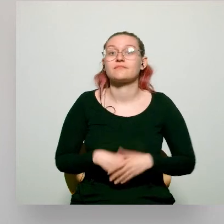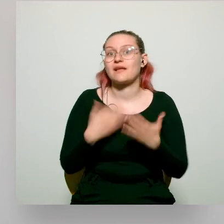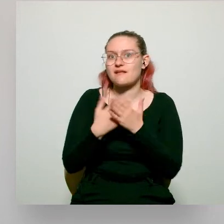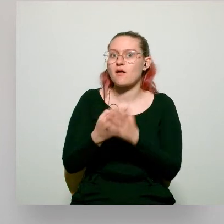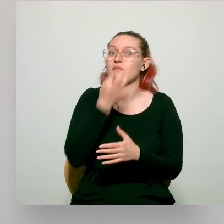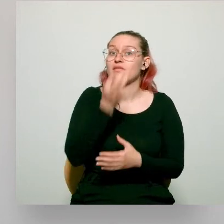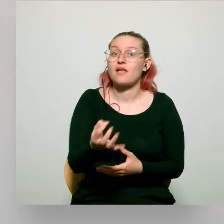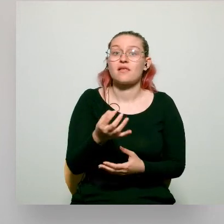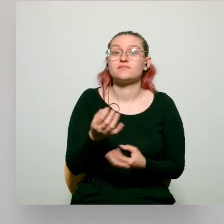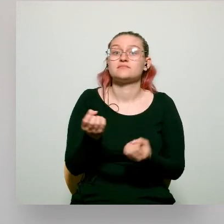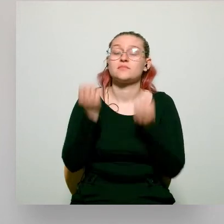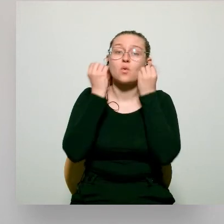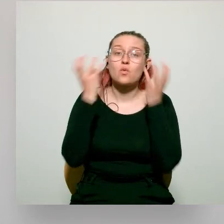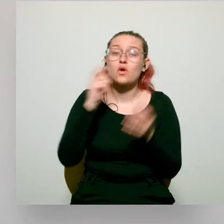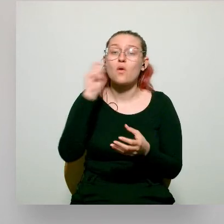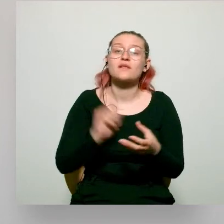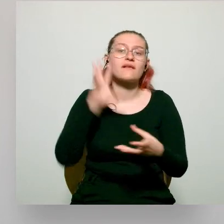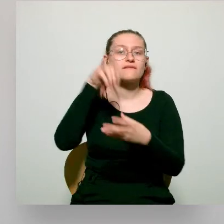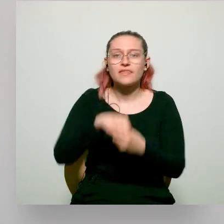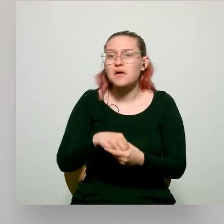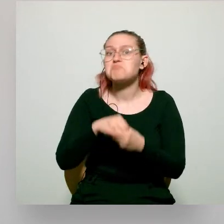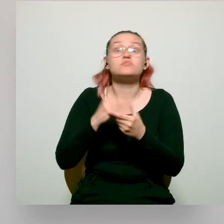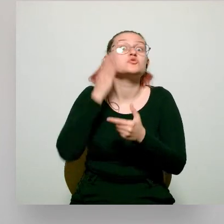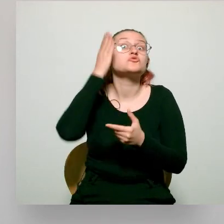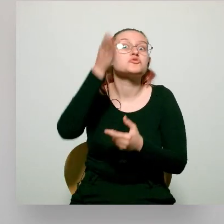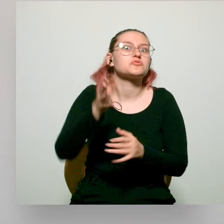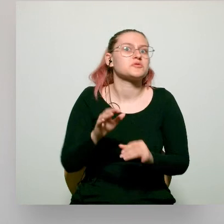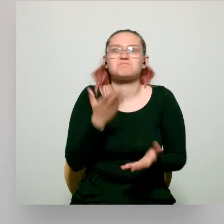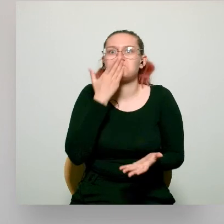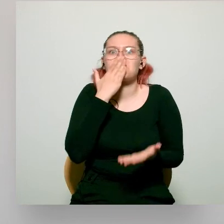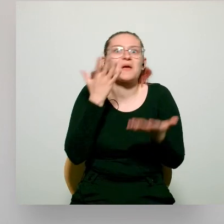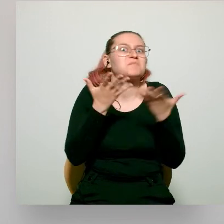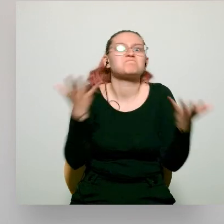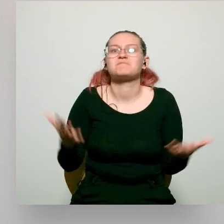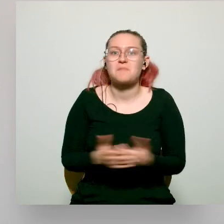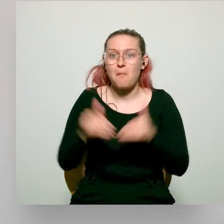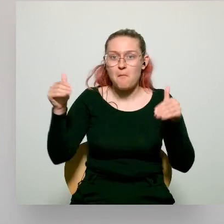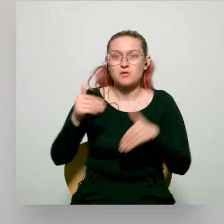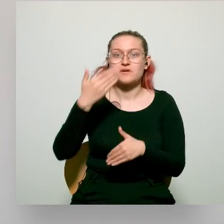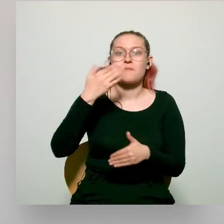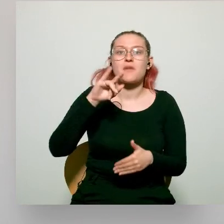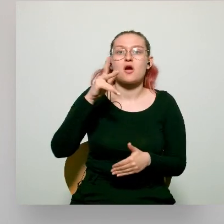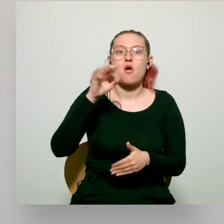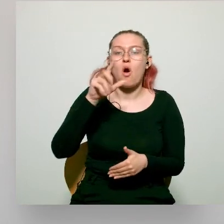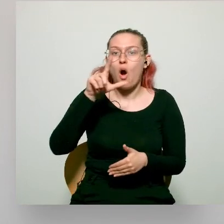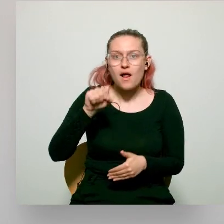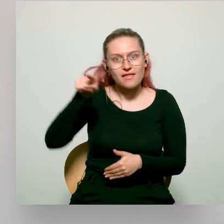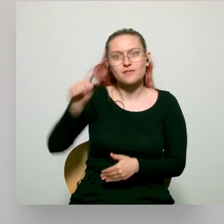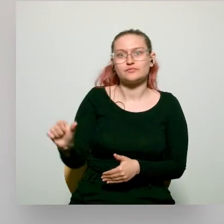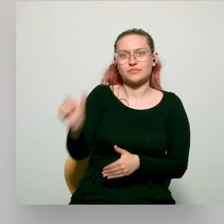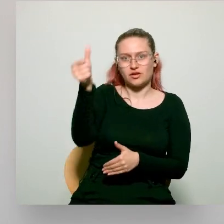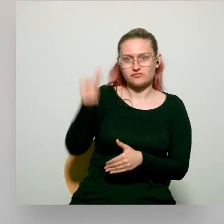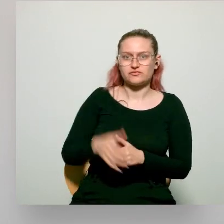przyszłość ona tutaj jakoś podpowiada. Może Mikołaj, zacznę od ciebie no, tutaj